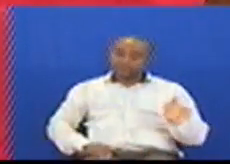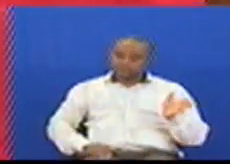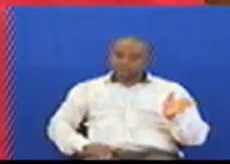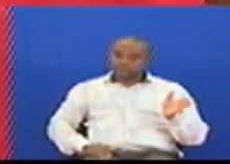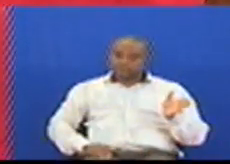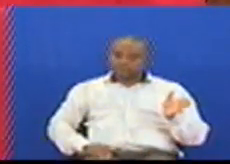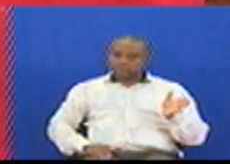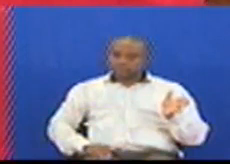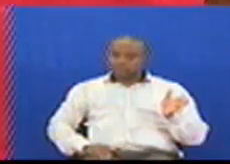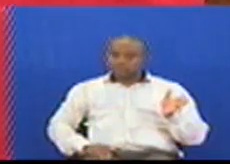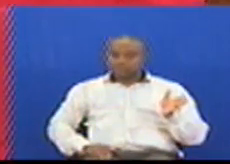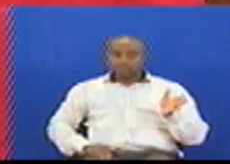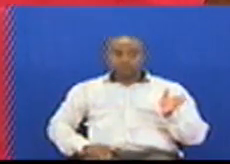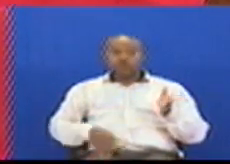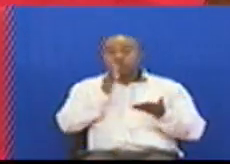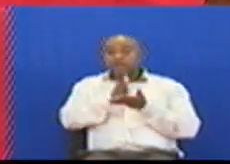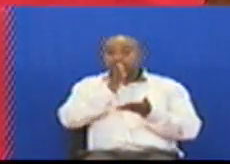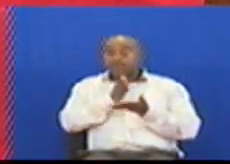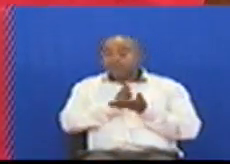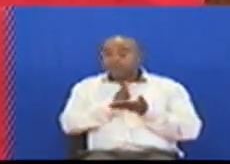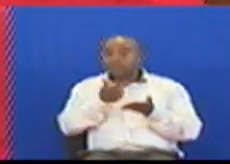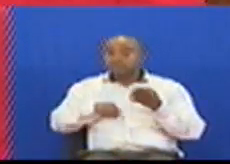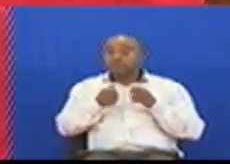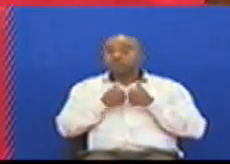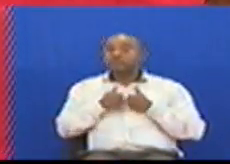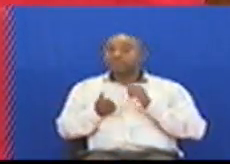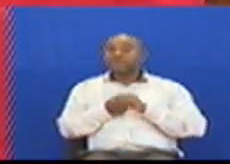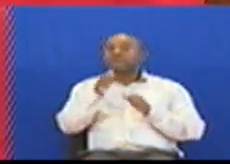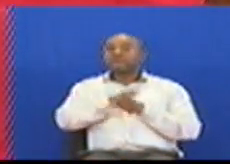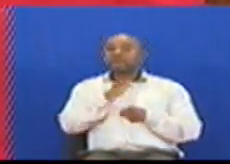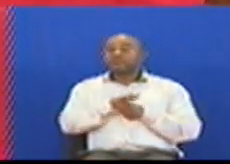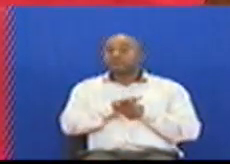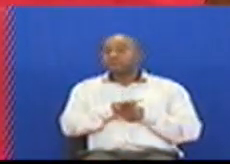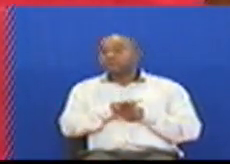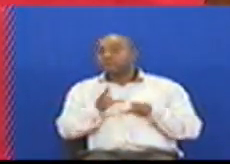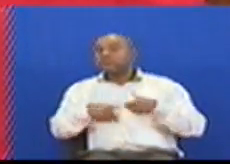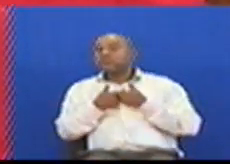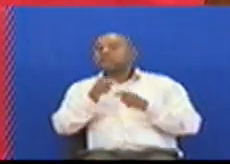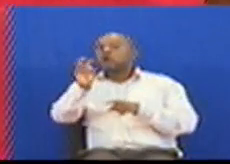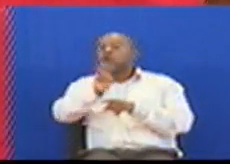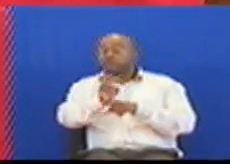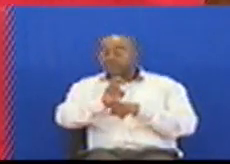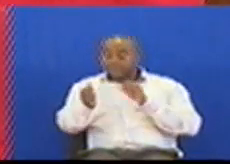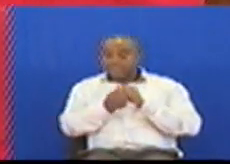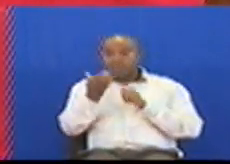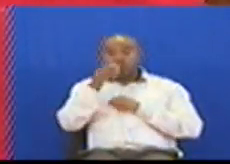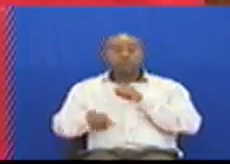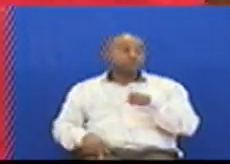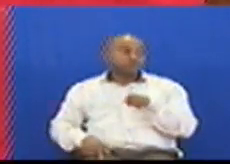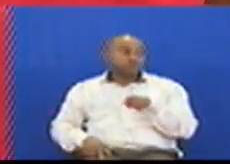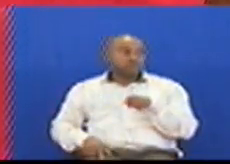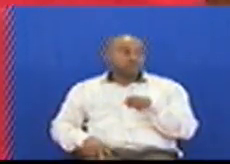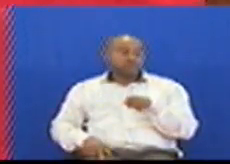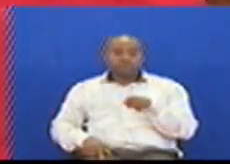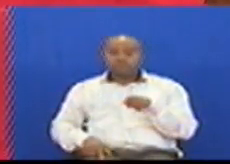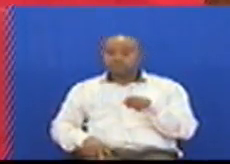ukamilikaji wake na ubora wake unategemea vitu vingi, lakini usimamizi ni jambo muhimu sana kwenye miradi hii. Sasa